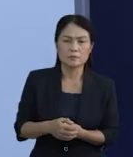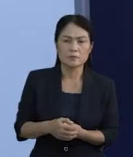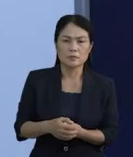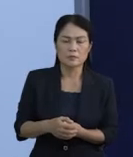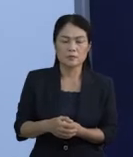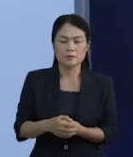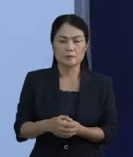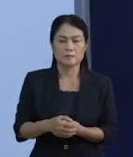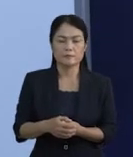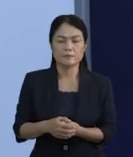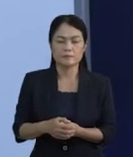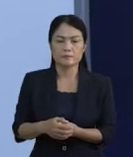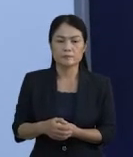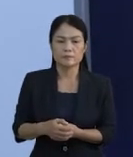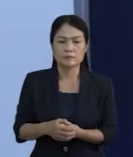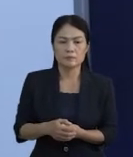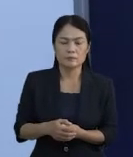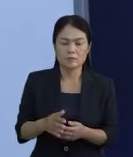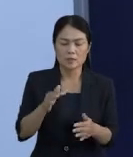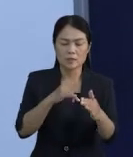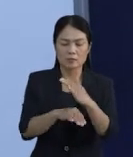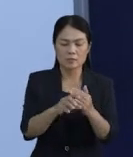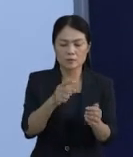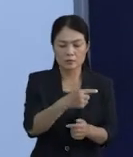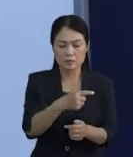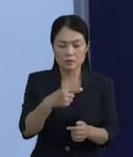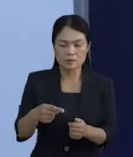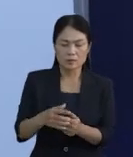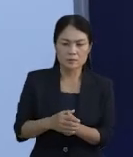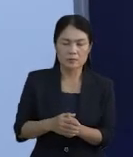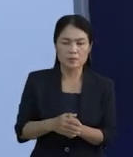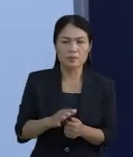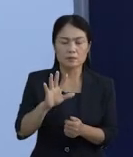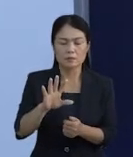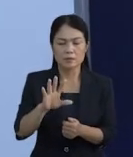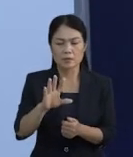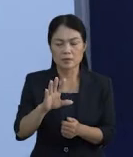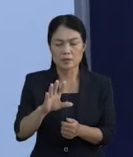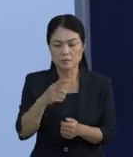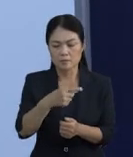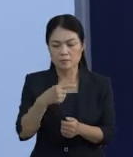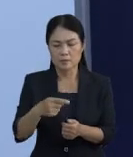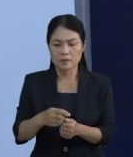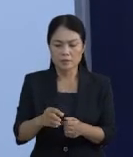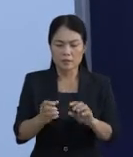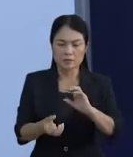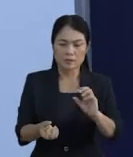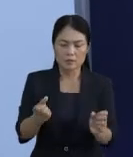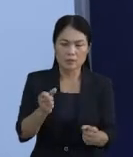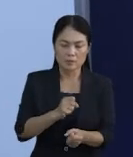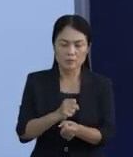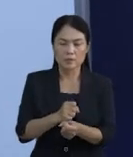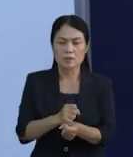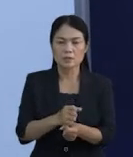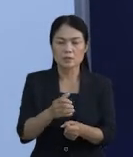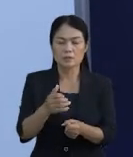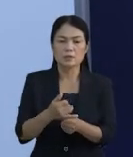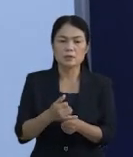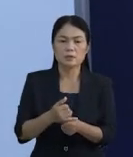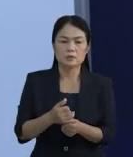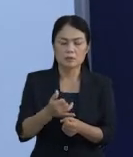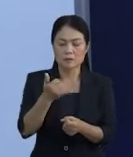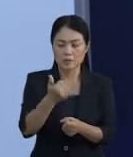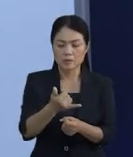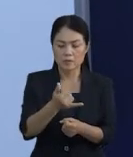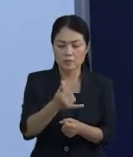rung và chỗ từ ở tung liên tới nè pram liên nè vía khai từ chia pram muối mùi liên là con nè và